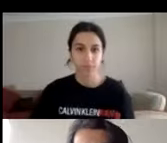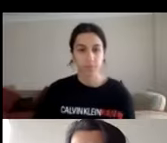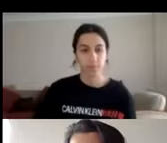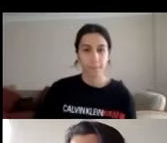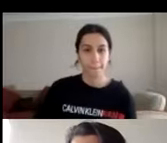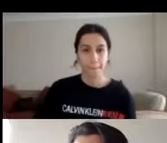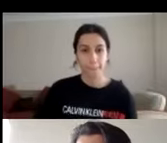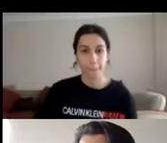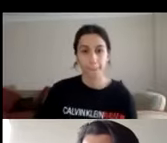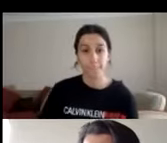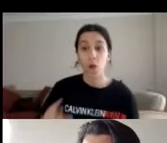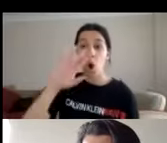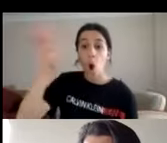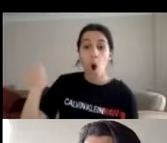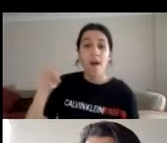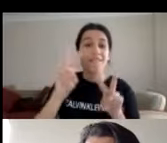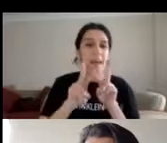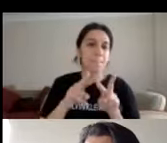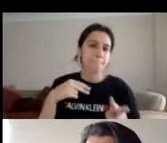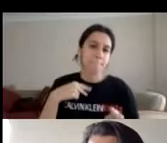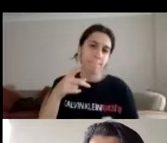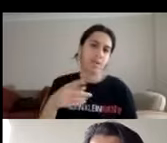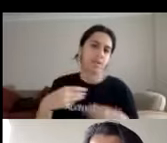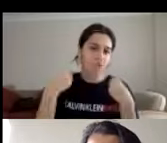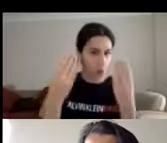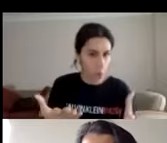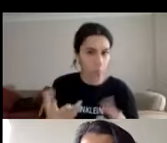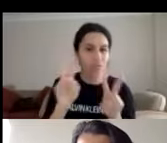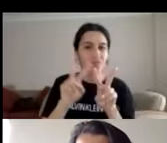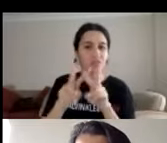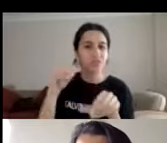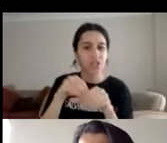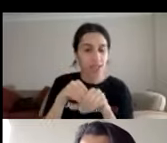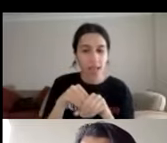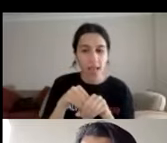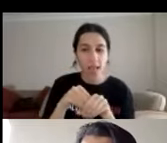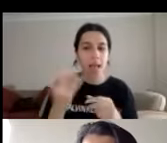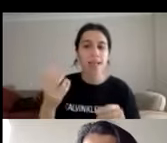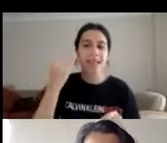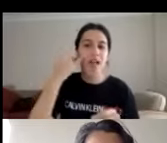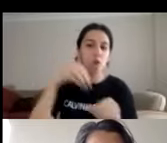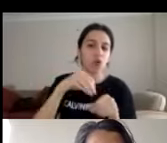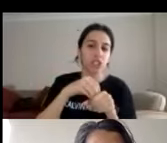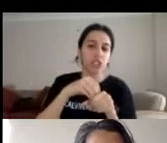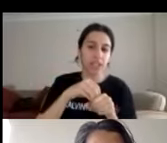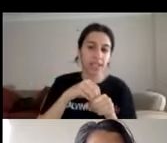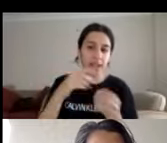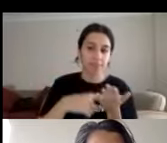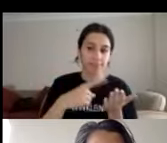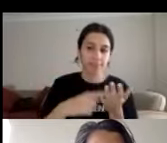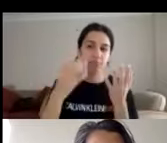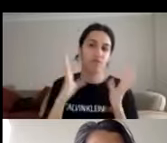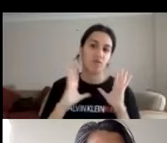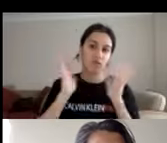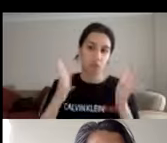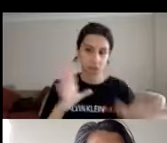Peki, onlar için web içerikleri sunuyoruz. Web siteleri, öncelikle mobil uygulamalar, yine çok ağırlıklı mobil